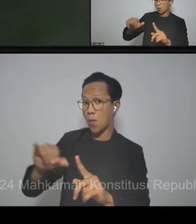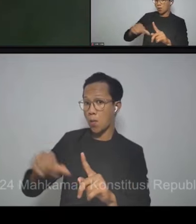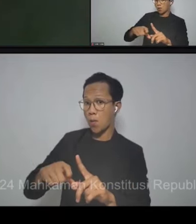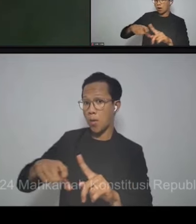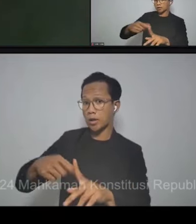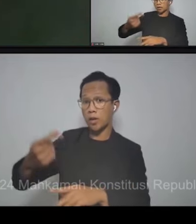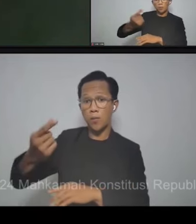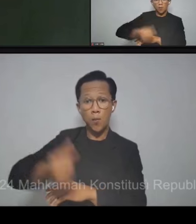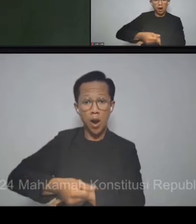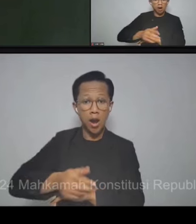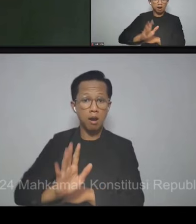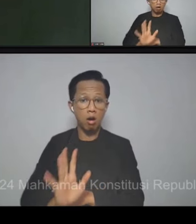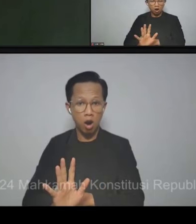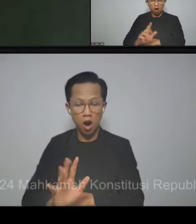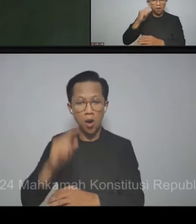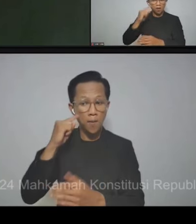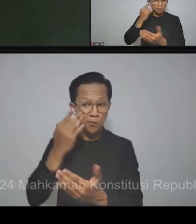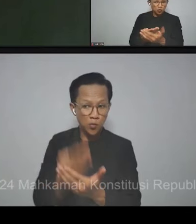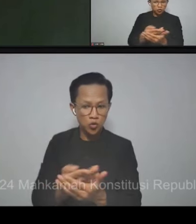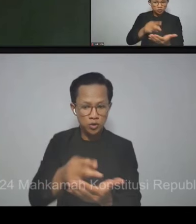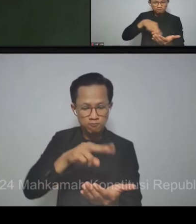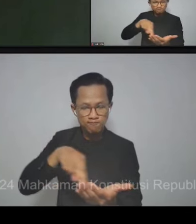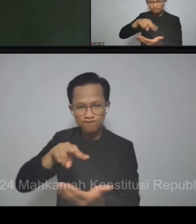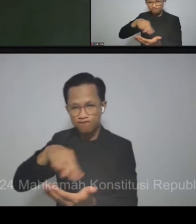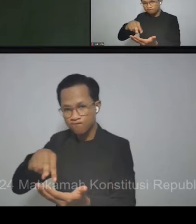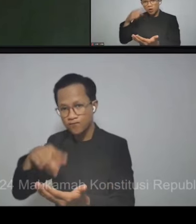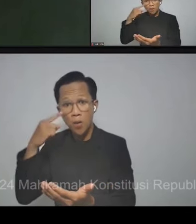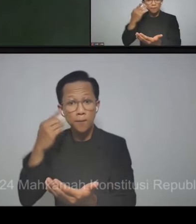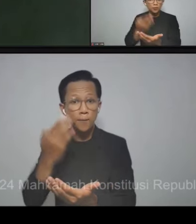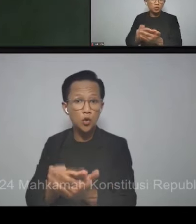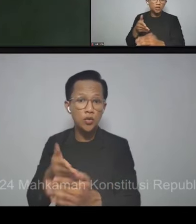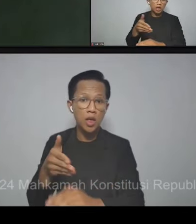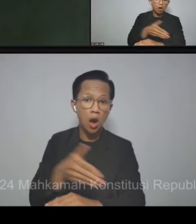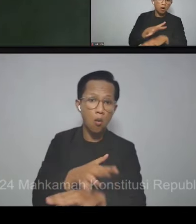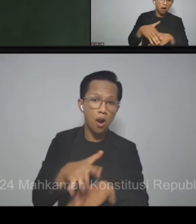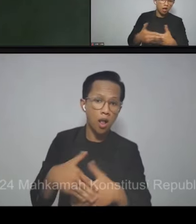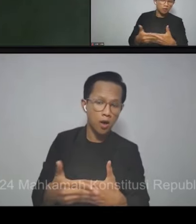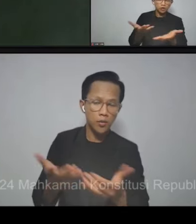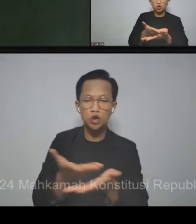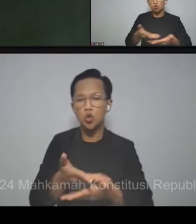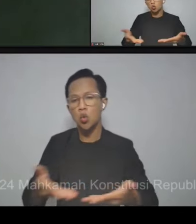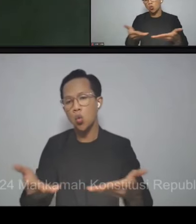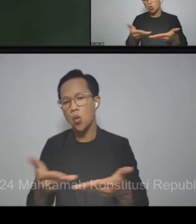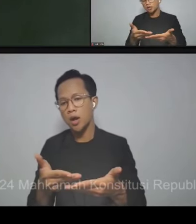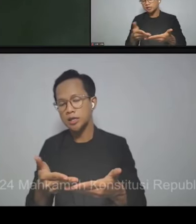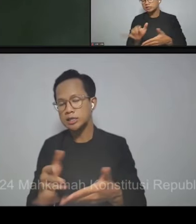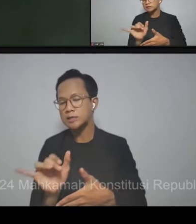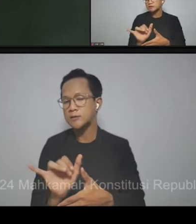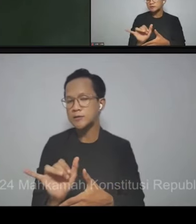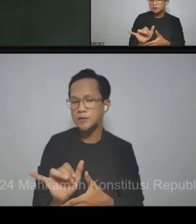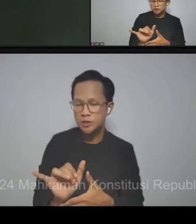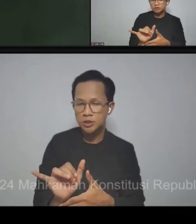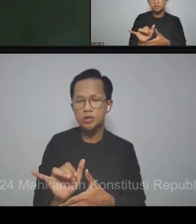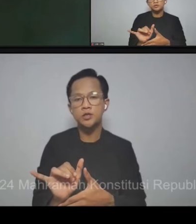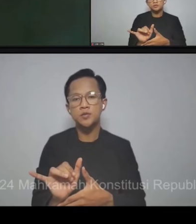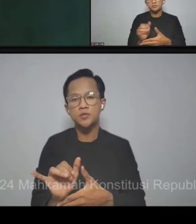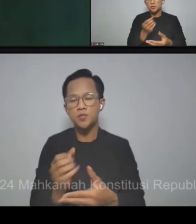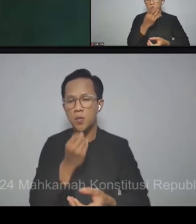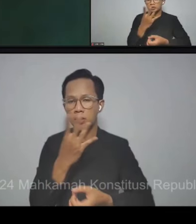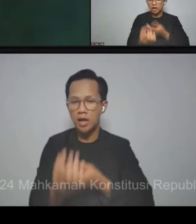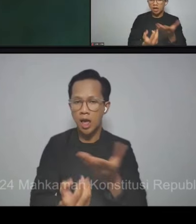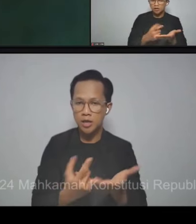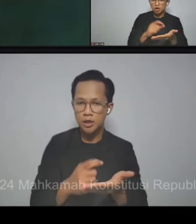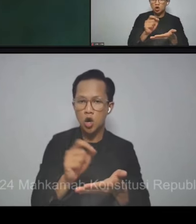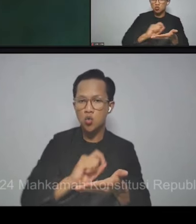pemeriksaan bukti permulaan bukti permulaan yang dimaksud adalah keadaan perbuatan dan atau bukti berupa keterangan tertulis keterangan tulisan atau